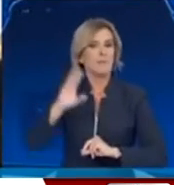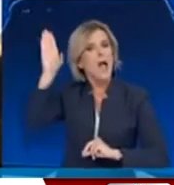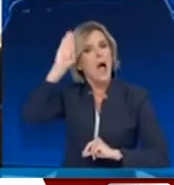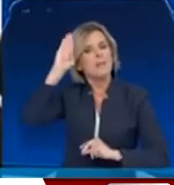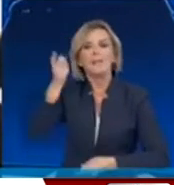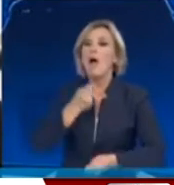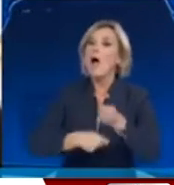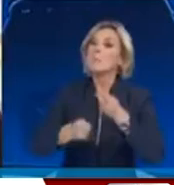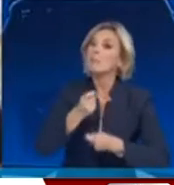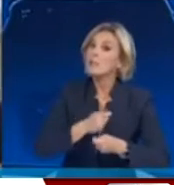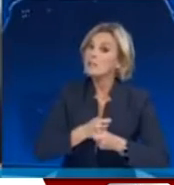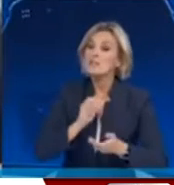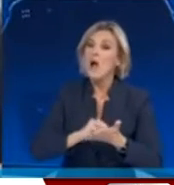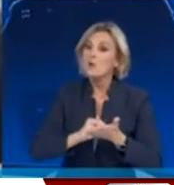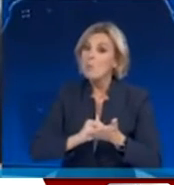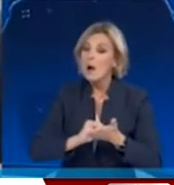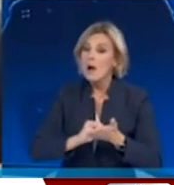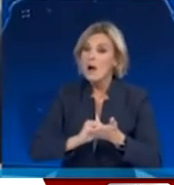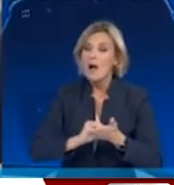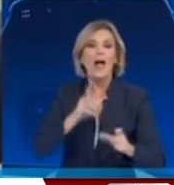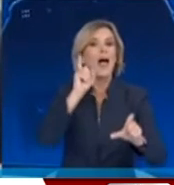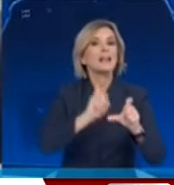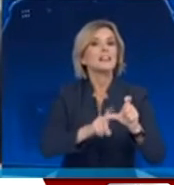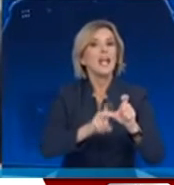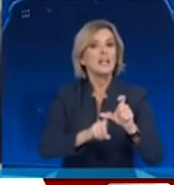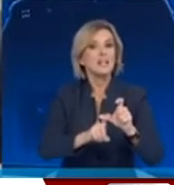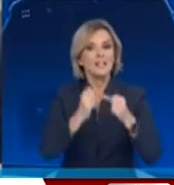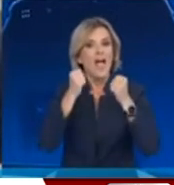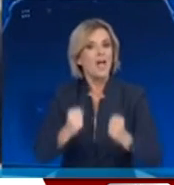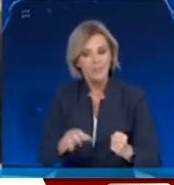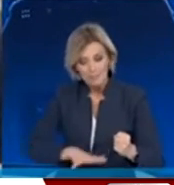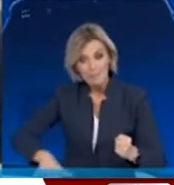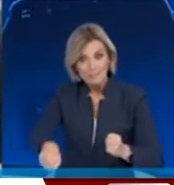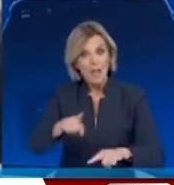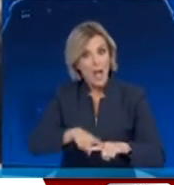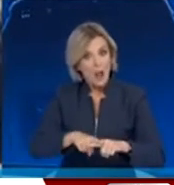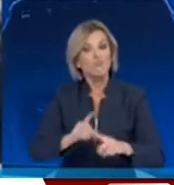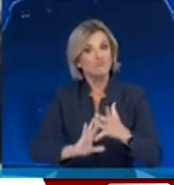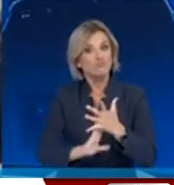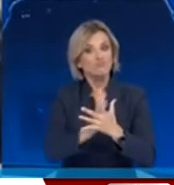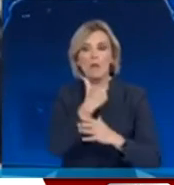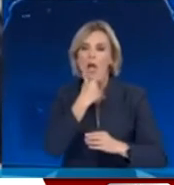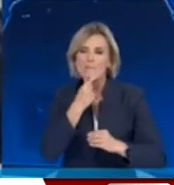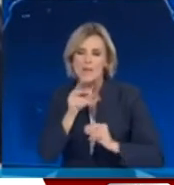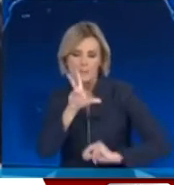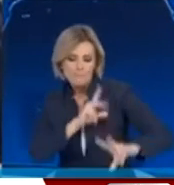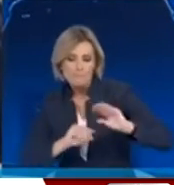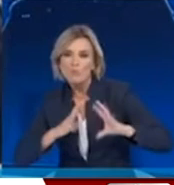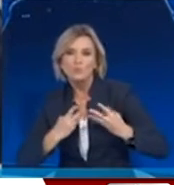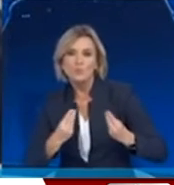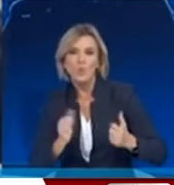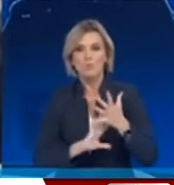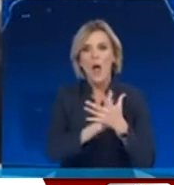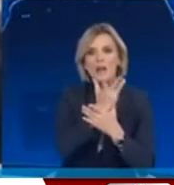αμερικανικές επιχειρήσεις όπως η Pfizer, η Cisco που ήδη βρίσκονται εδώ και ήδη διερευνούν τις ευκαιρίες στην